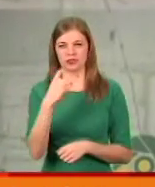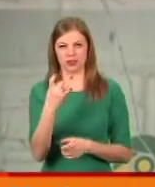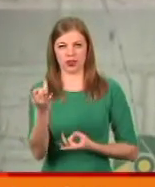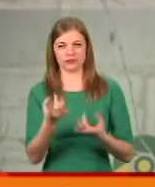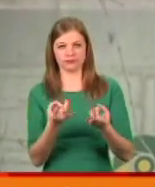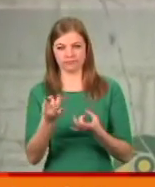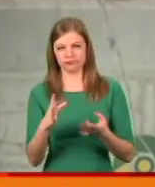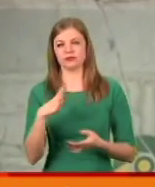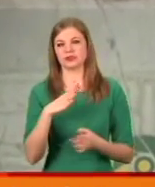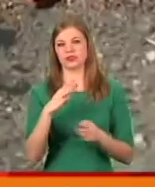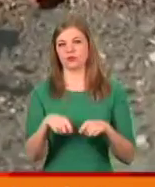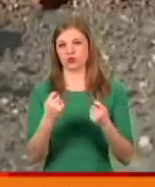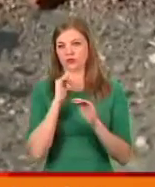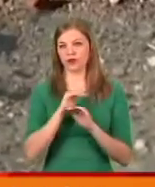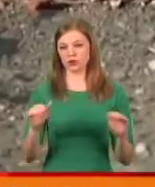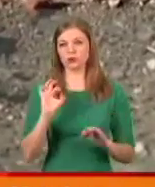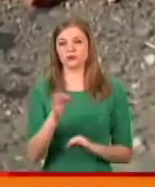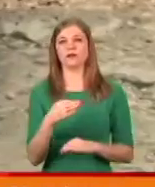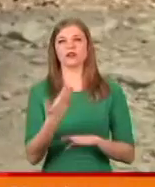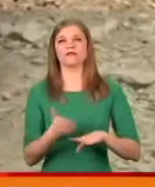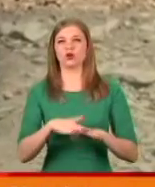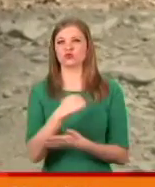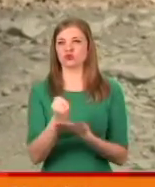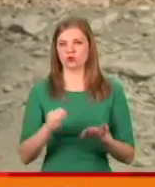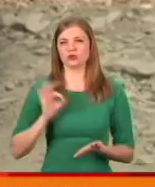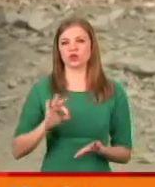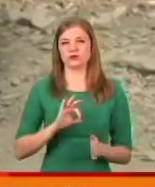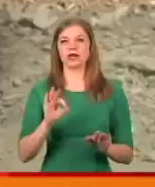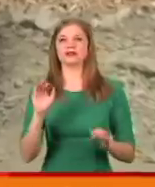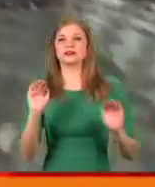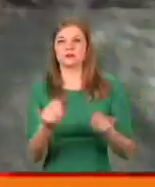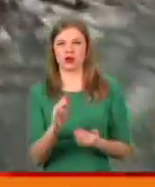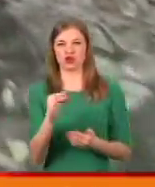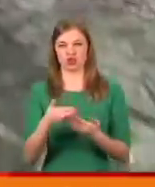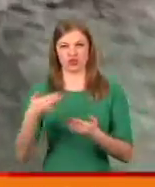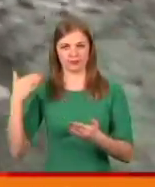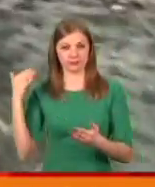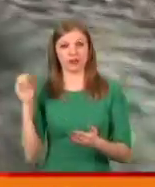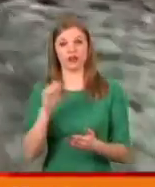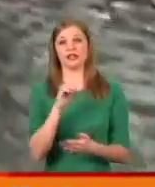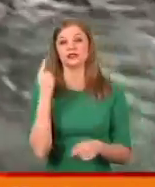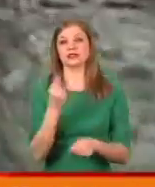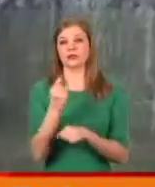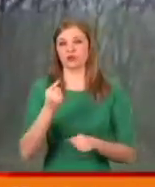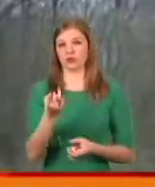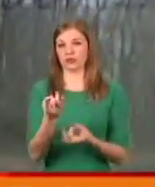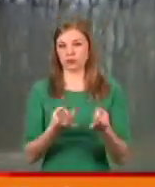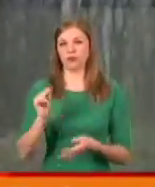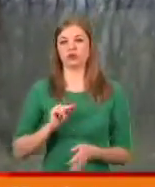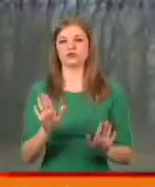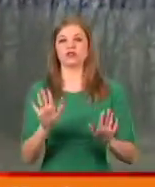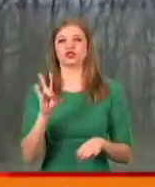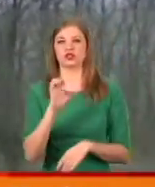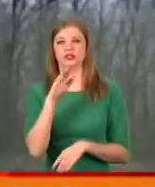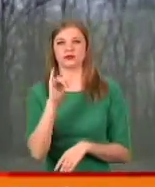разів порушували тишу. Щоправда, важку зброю застосовували рідше, ніж напередодні. Заборонені міномети працювали лише